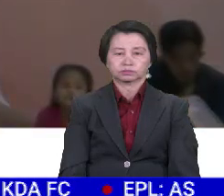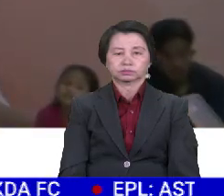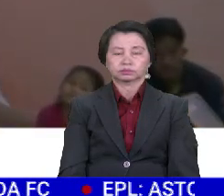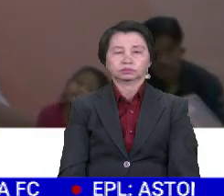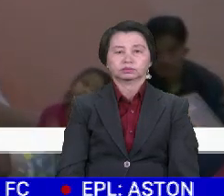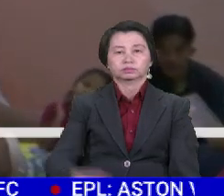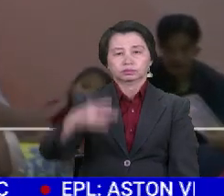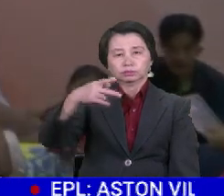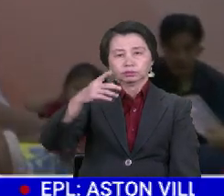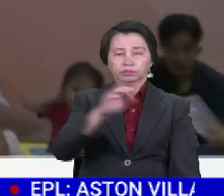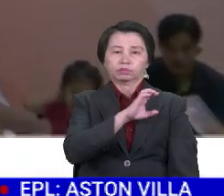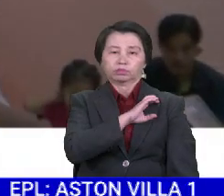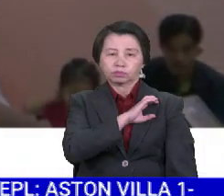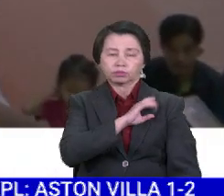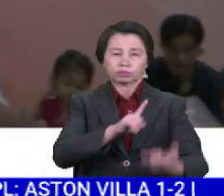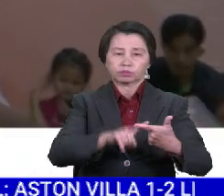PDRM,